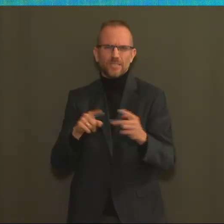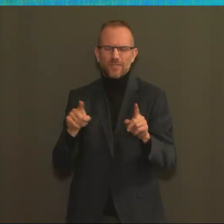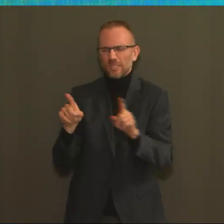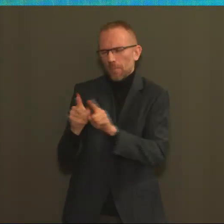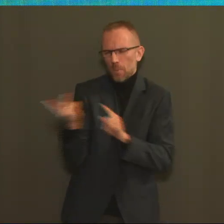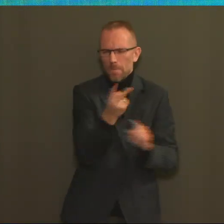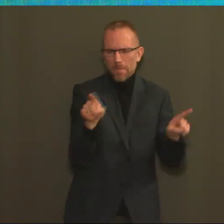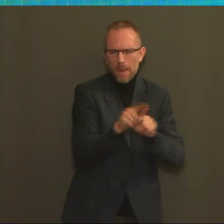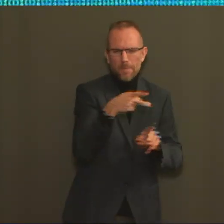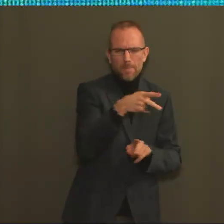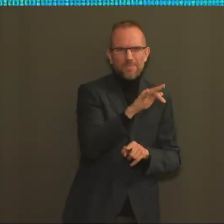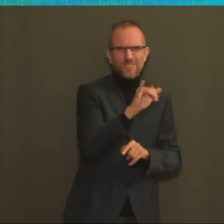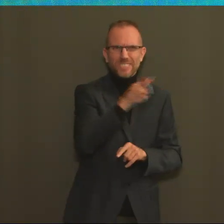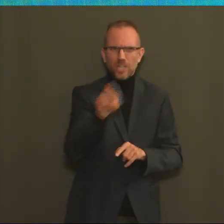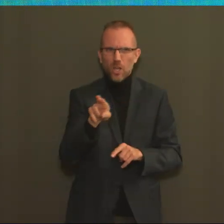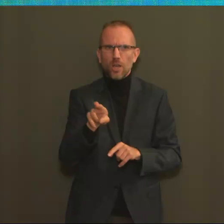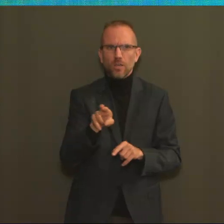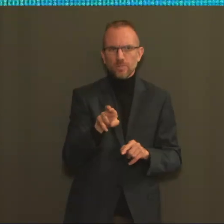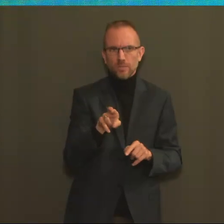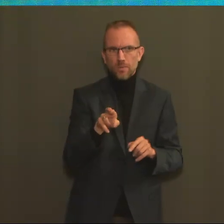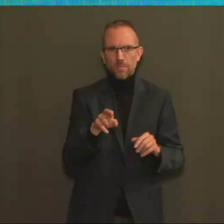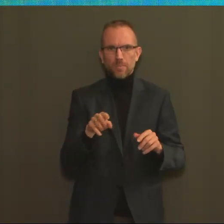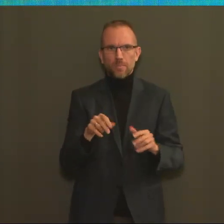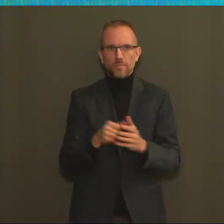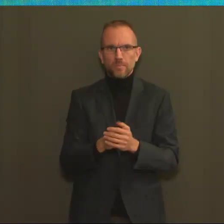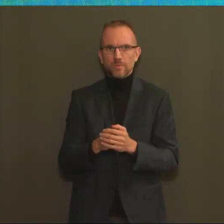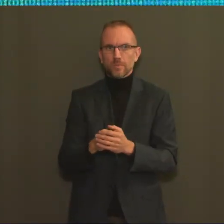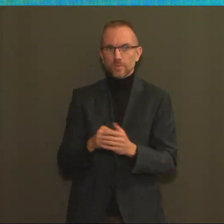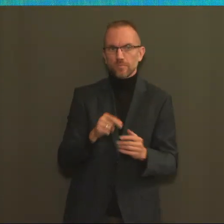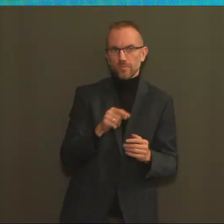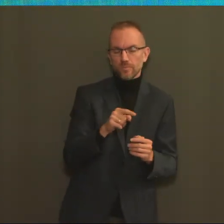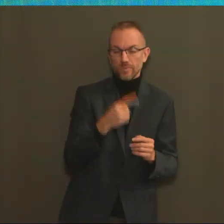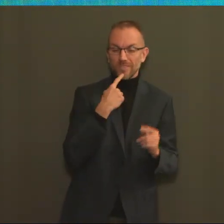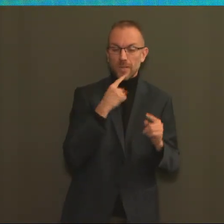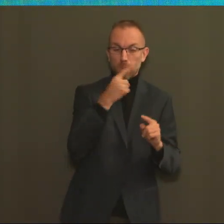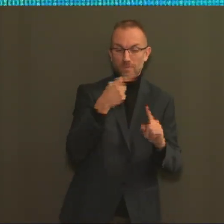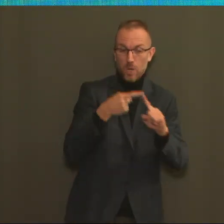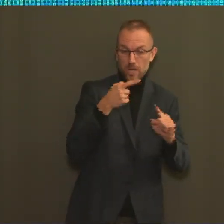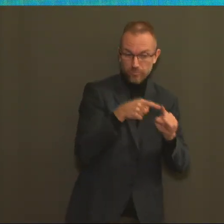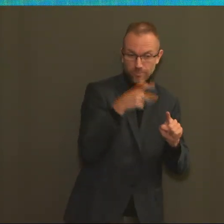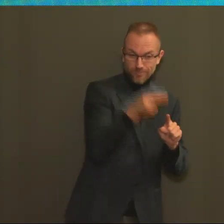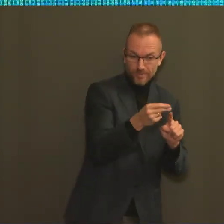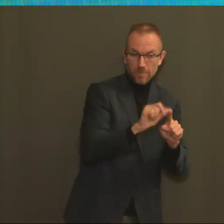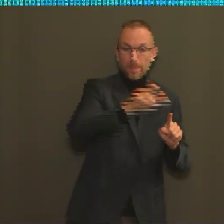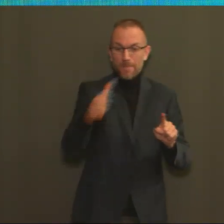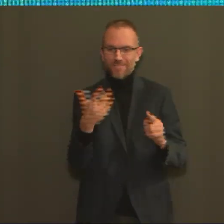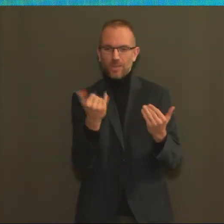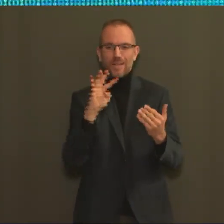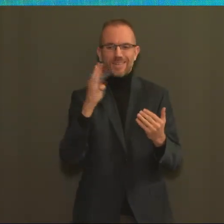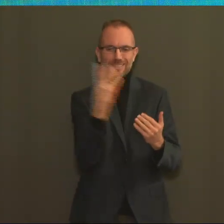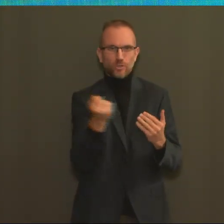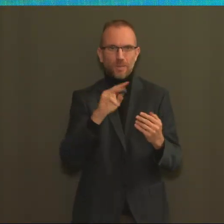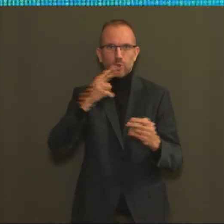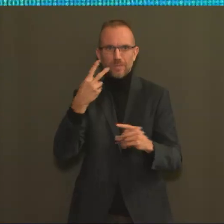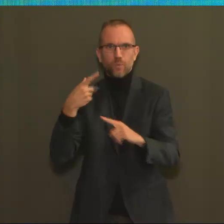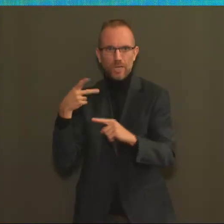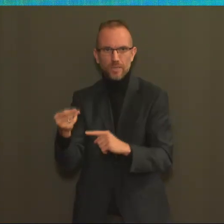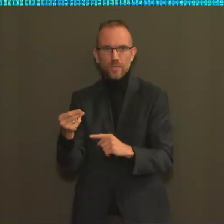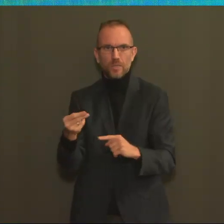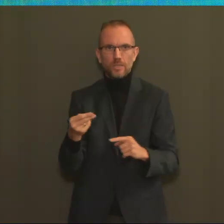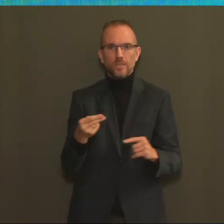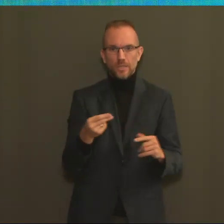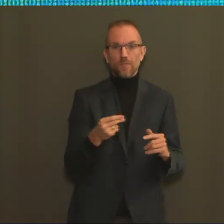check theatrische mijn dender van proces premiere semeijn witmeel doos sont prévues